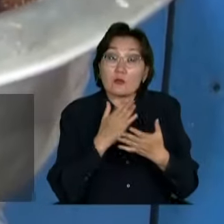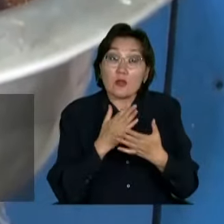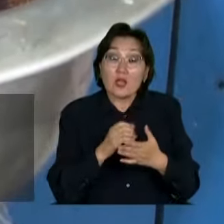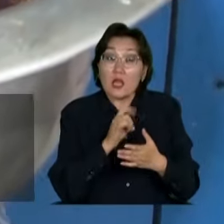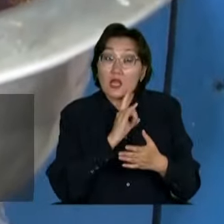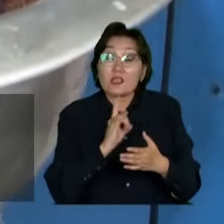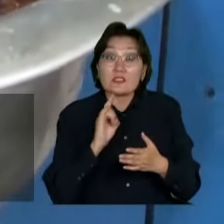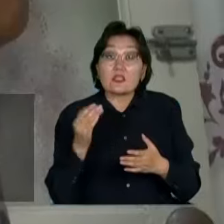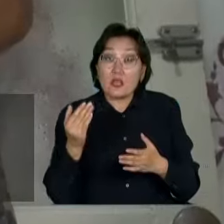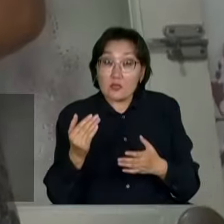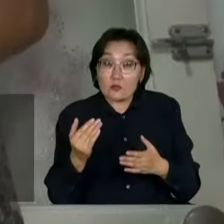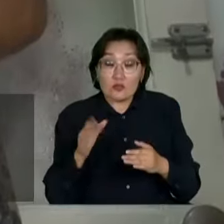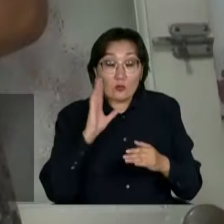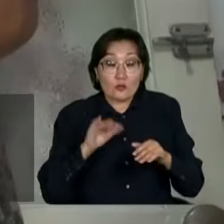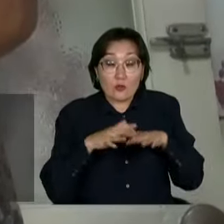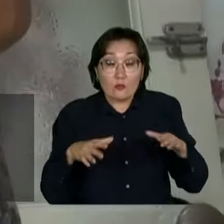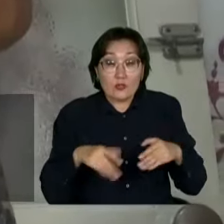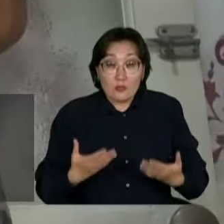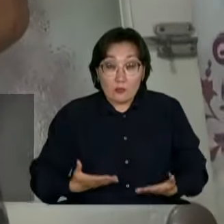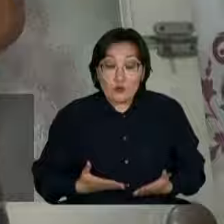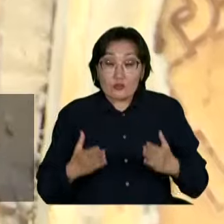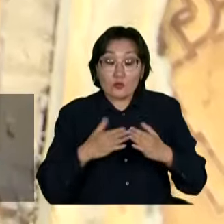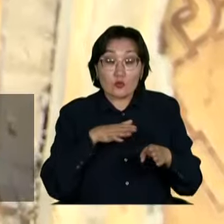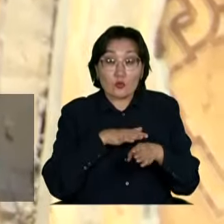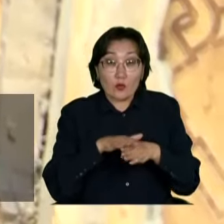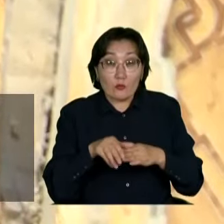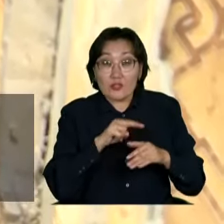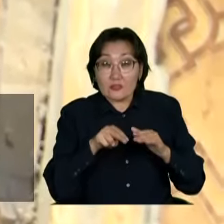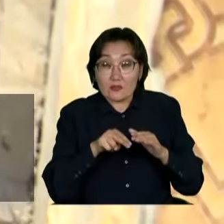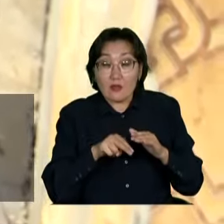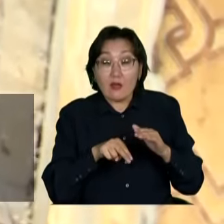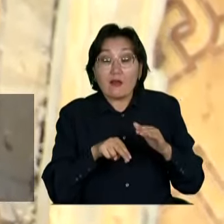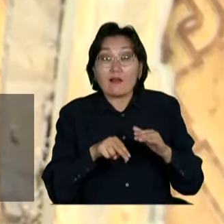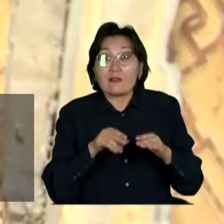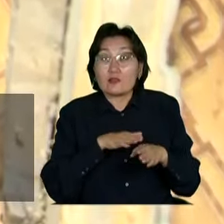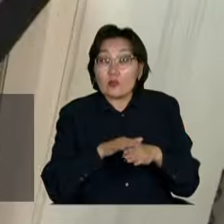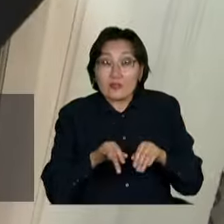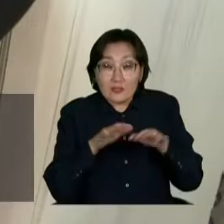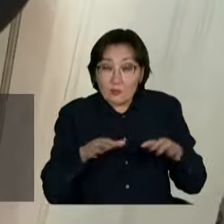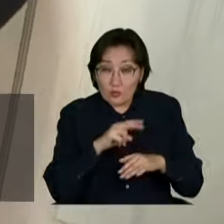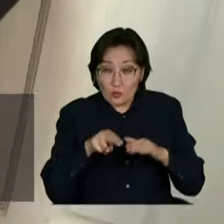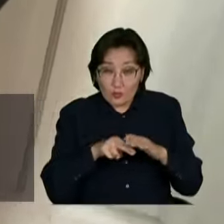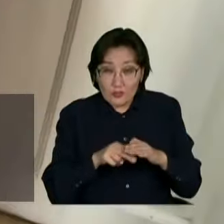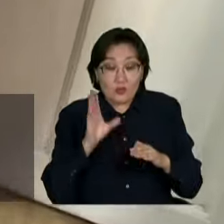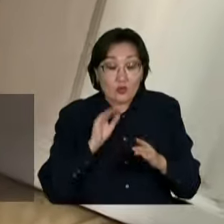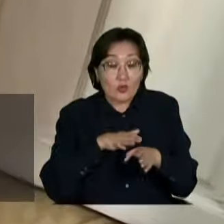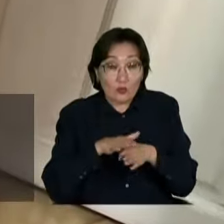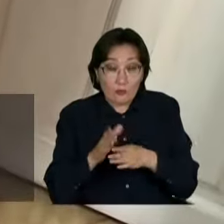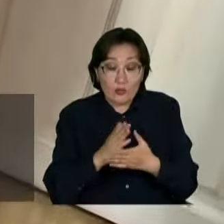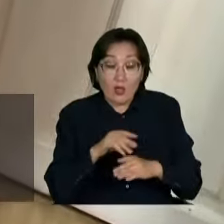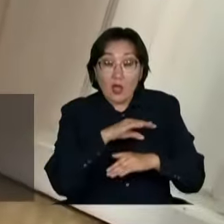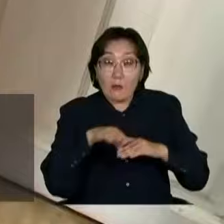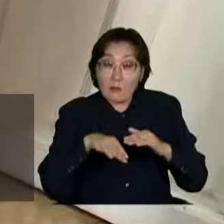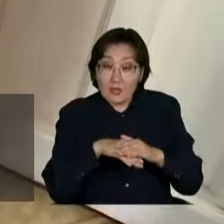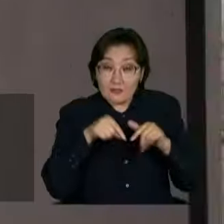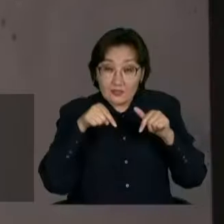Әзия Шкененбаева. Тасқын су тұрғынның баспанасын толығымен алмаса да, жертөлесін толтырып кетіпті. Біздің подвал кеппейді, мен үйдің